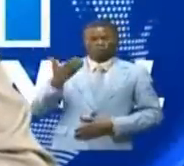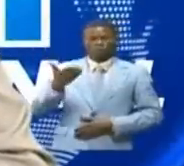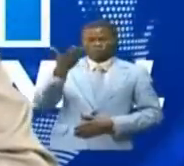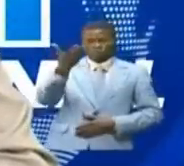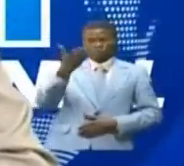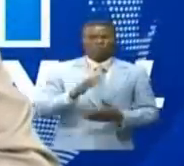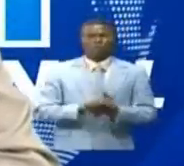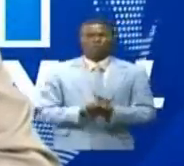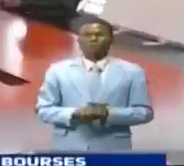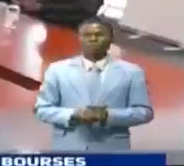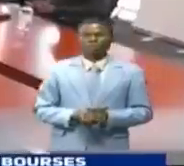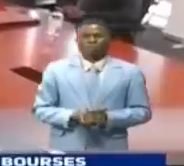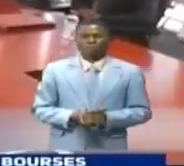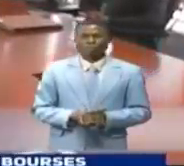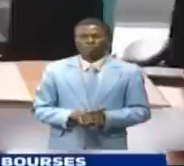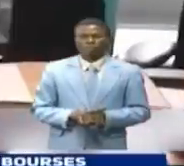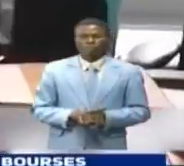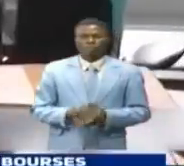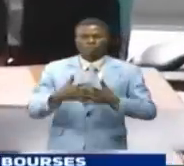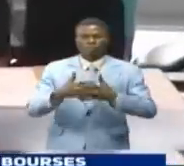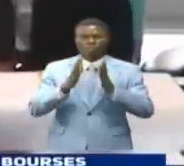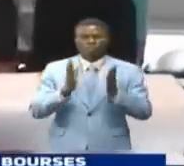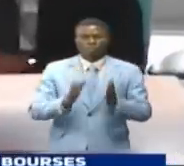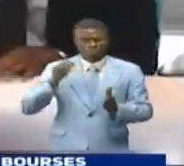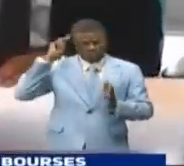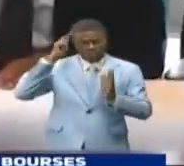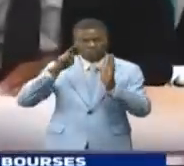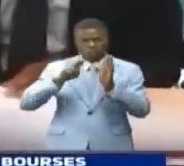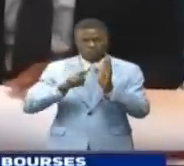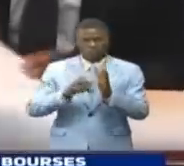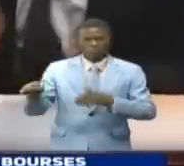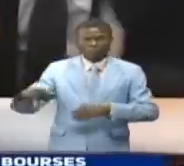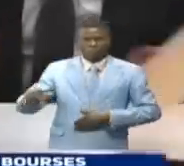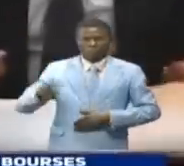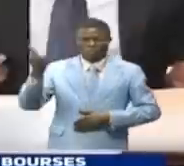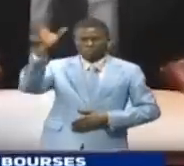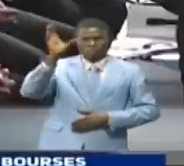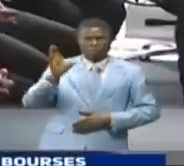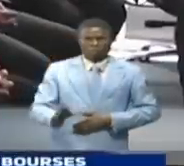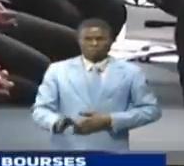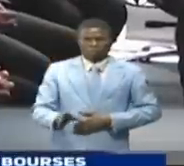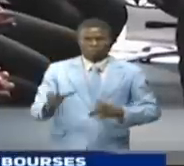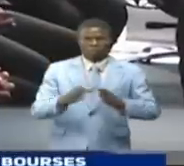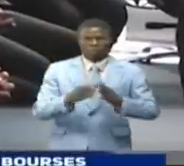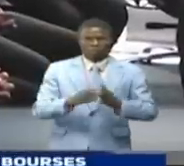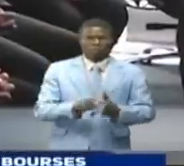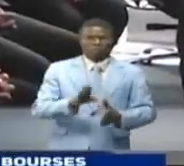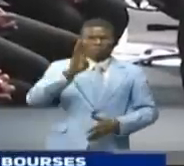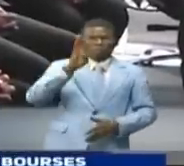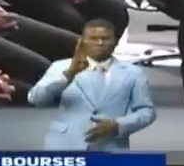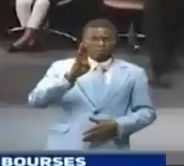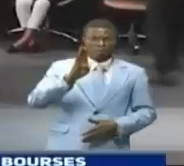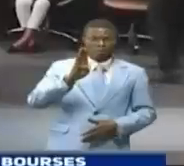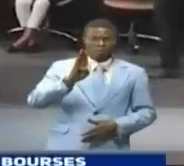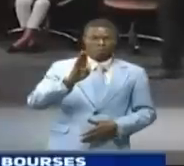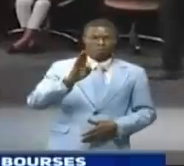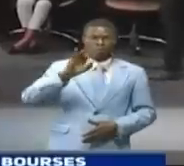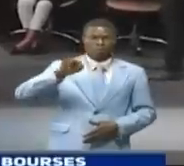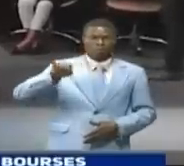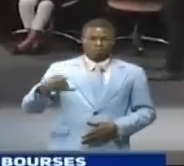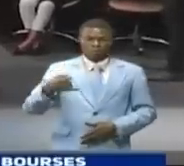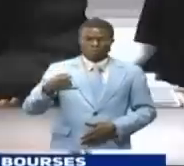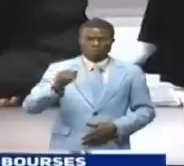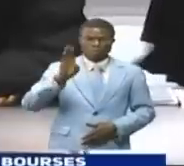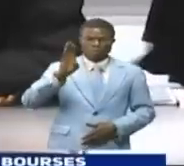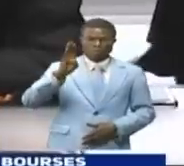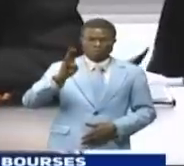Kinzouzi. Le partenariat du gouvernement provincial du Congo central et la BGFIBank a atteint une phase